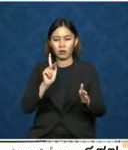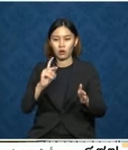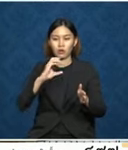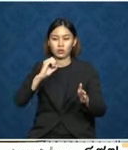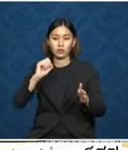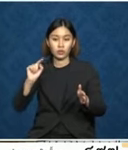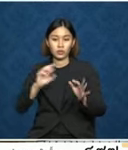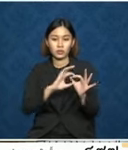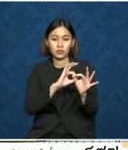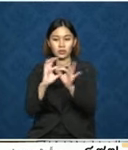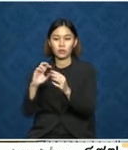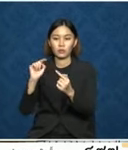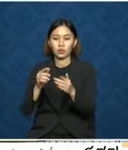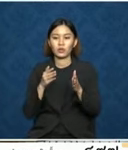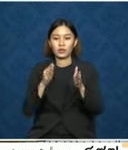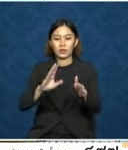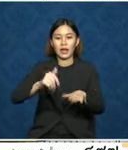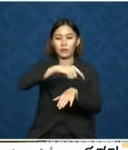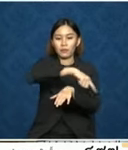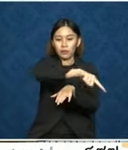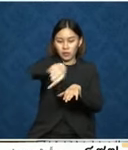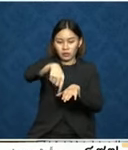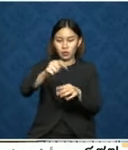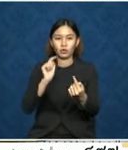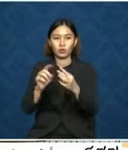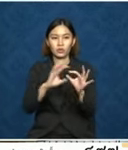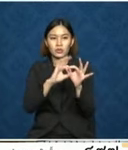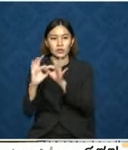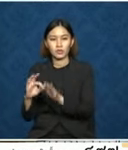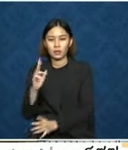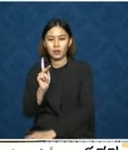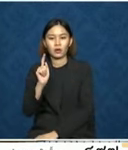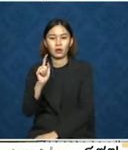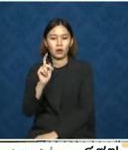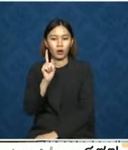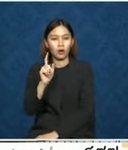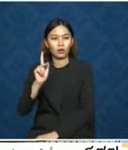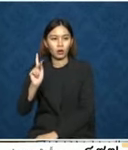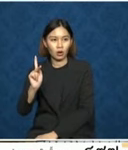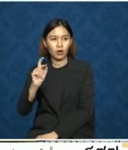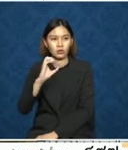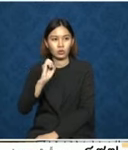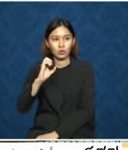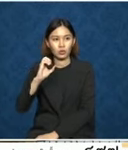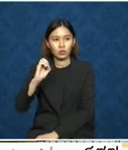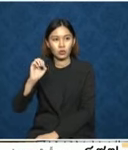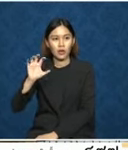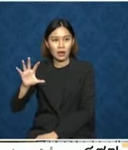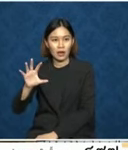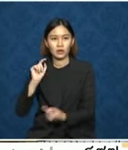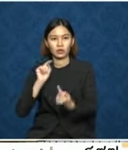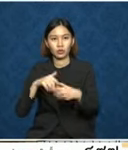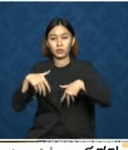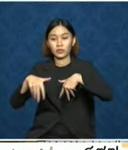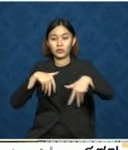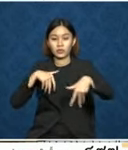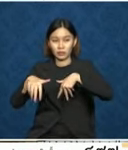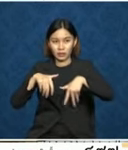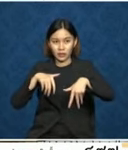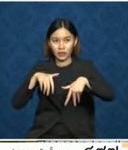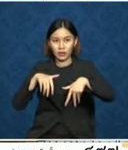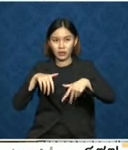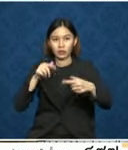ที่เชื่อมระหว่างทางเลี่ยงเมืองกับถนนเส้นโยธาธิการนะครับขก 2055ที่พี่น้องชาวบ้านกรุดกว้างนะครับแล้ว